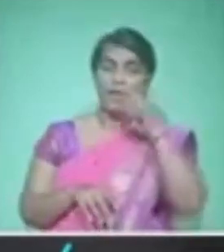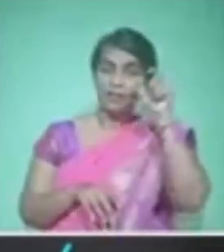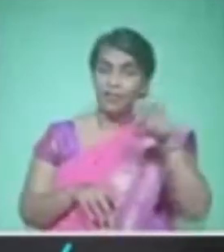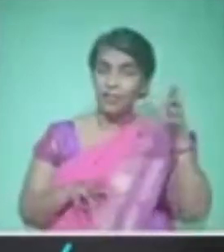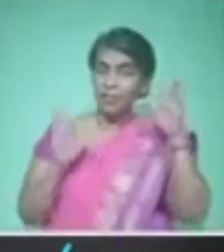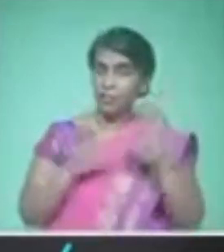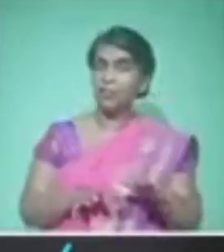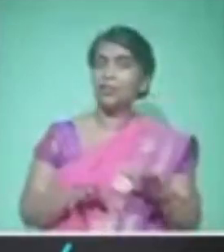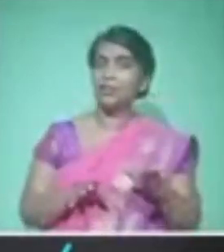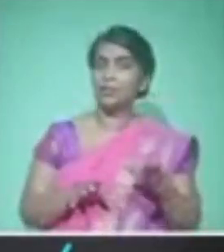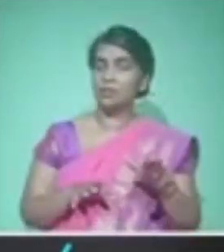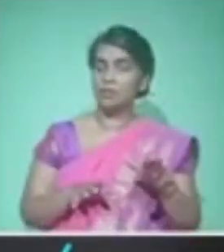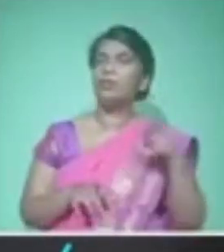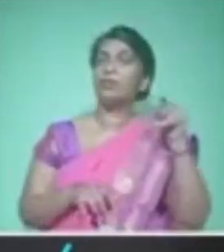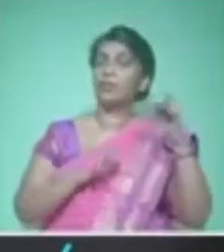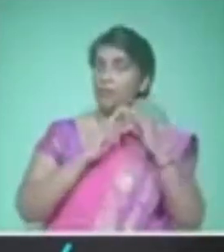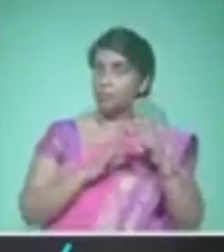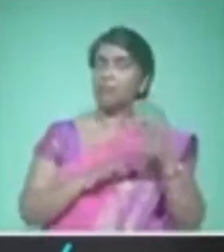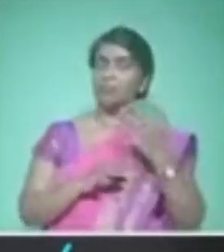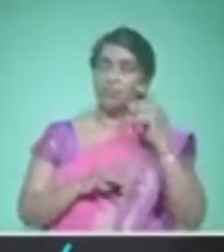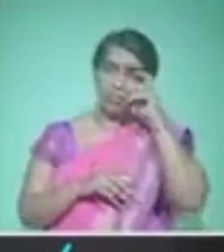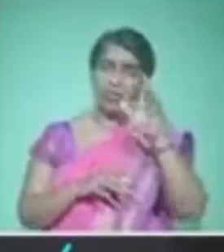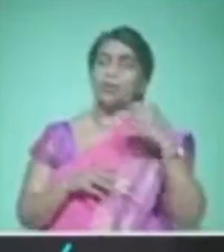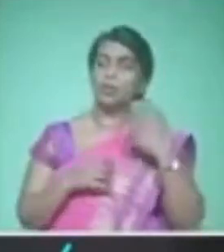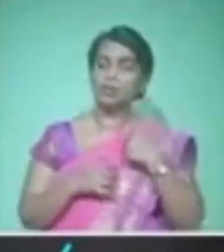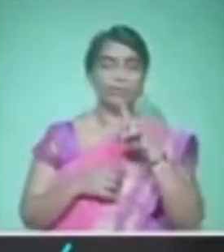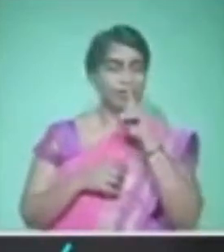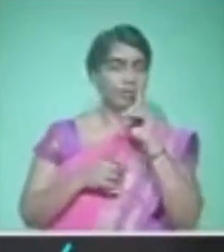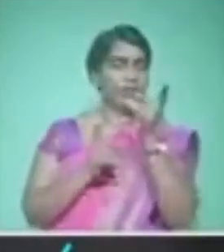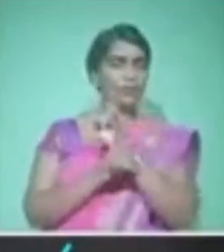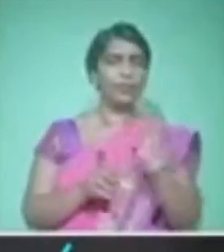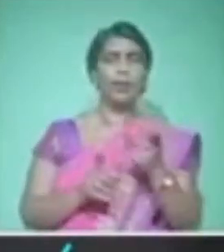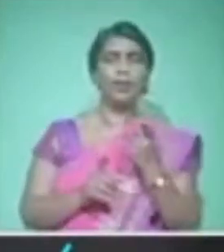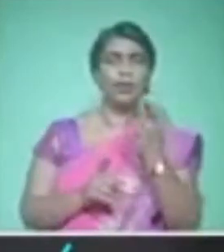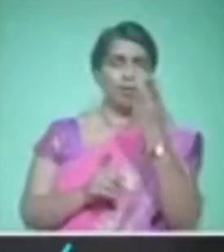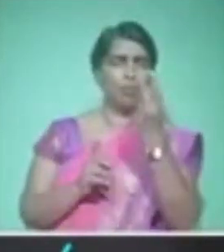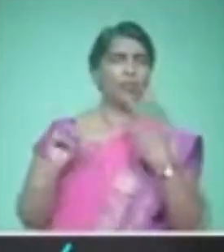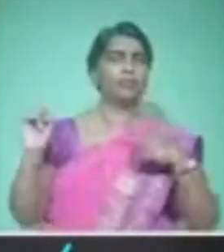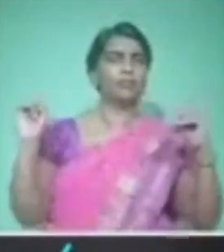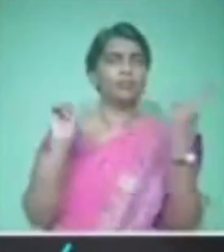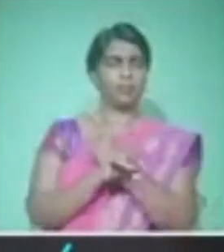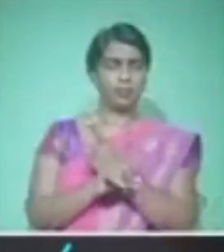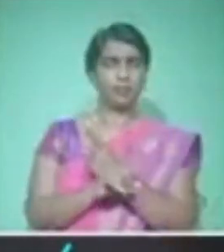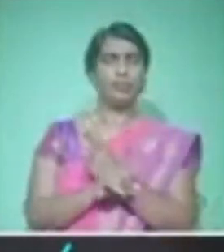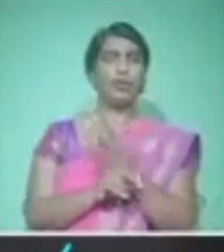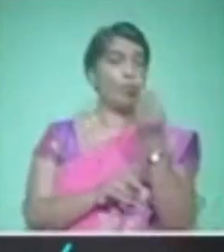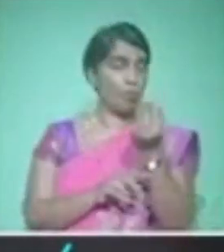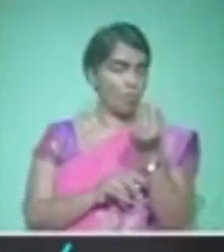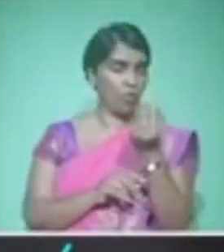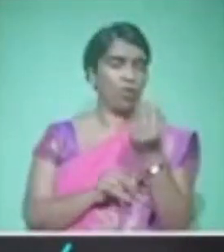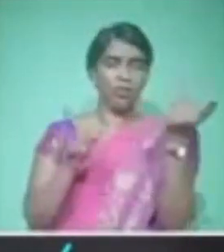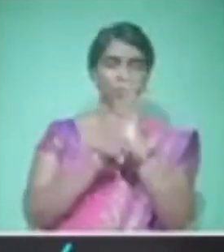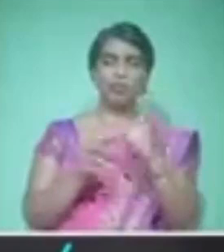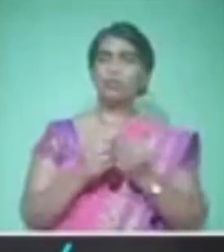තැන්වල අවසන් කරනවා ඒ තැන්වලත් බලන්න පුළුවන් ඉතින් මම කියන්නේ කෙලීම කෑෂ් ට්‍රාන්ස්ෆර් එක. ඒ කියන්නේ මුදල්